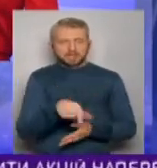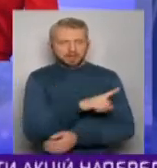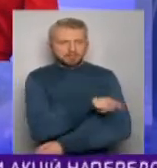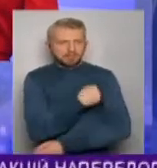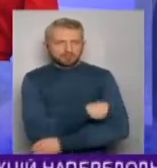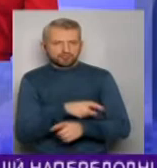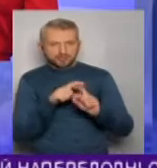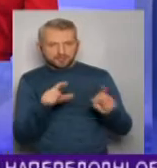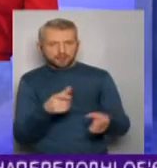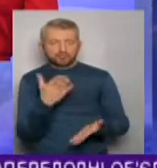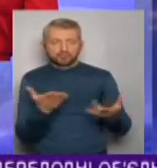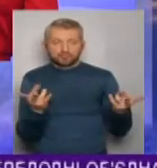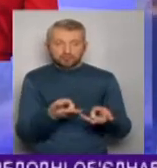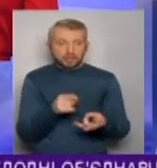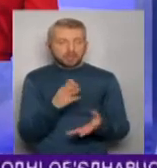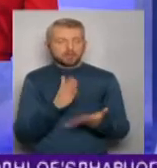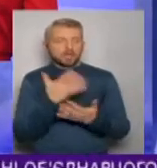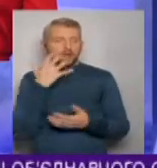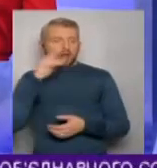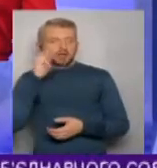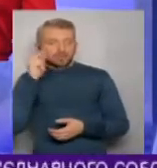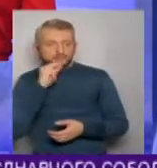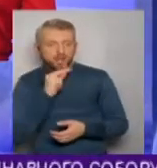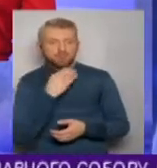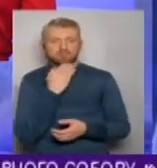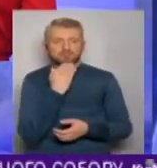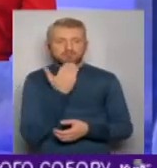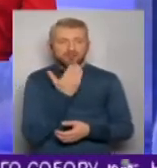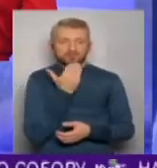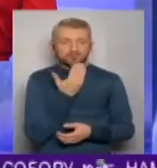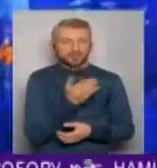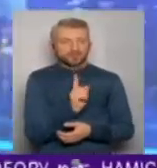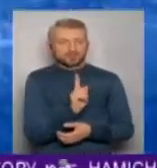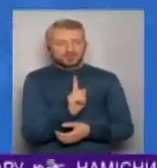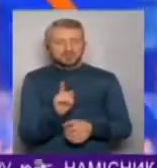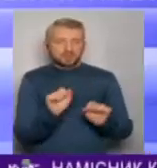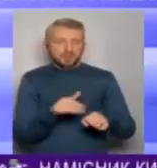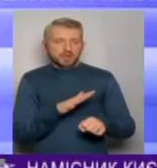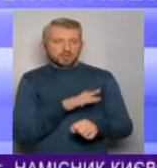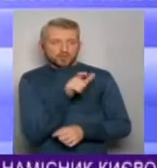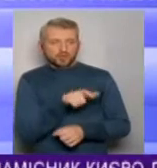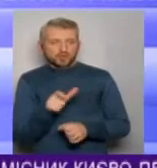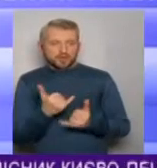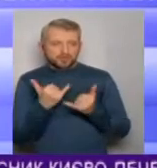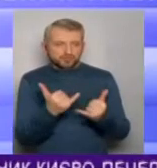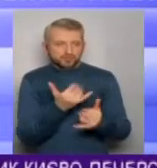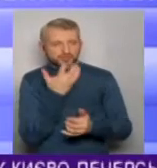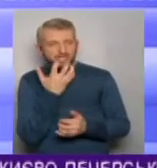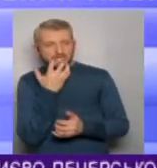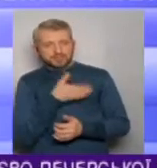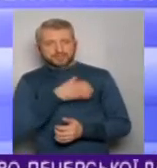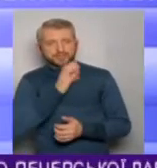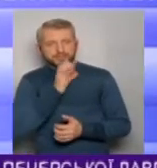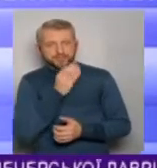медичних закладів, якщо потребує, там є гарячий чай, якесь печиво, тобто якийсь, щоб можна було людям зігрітися і